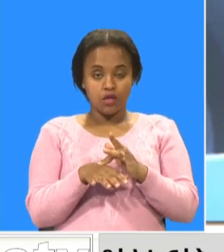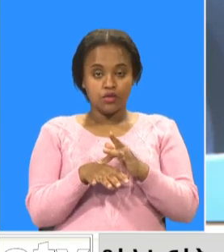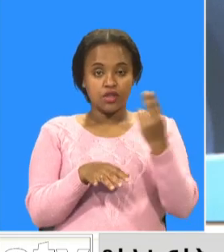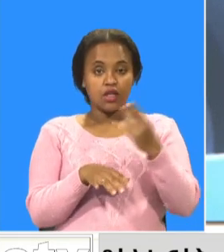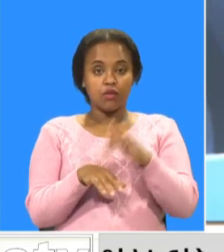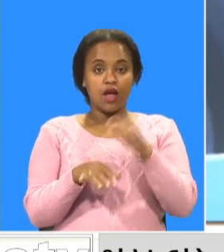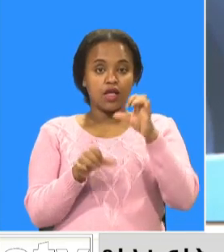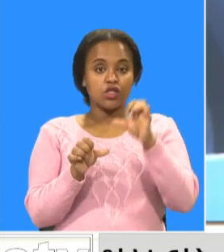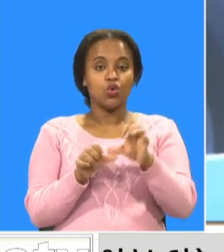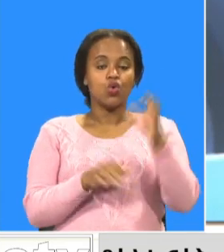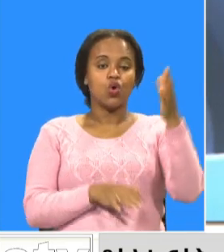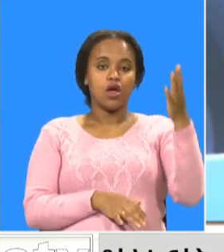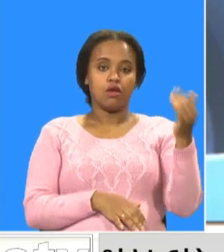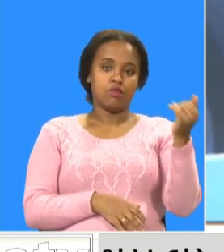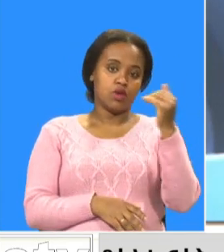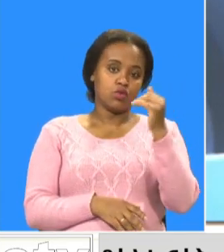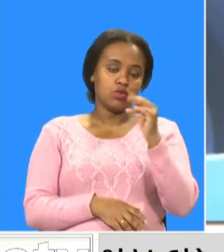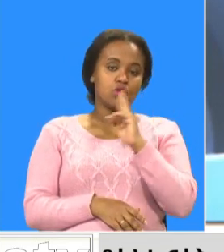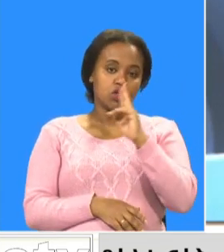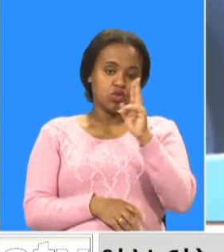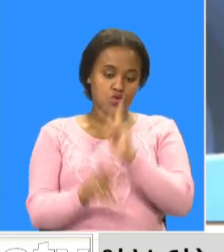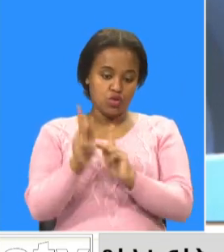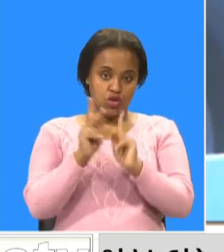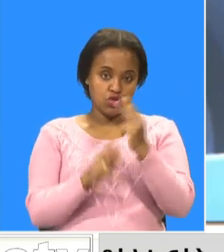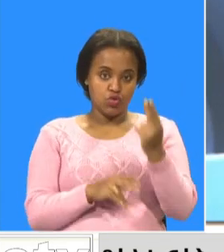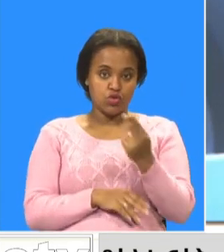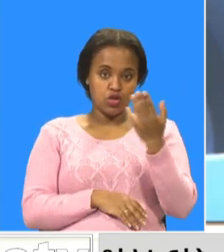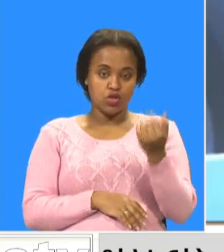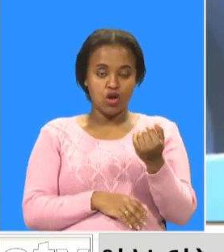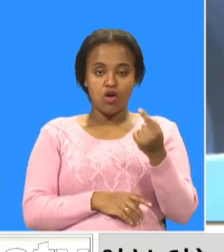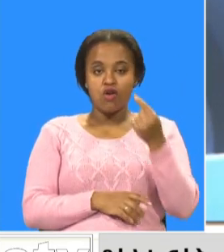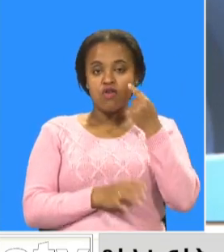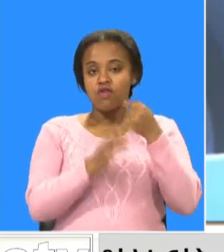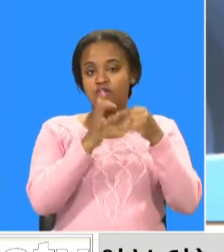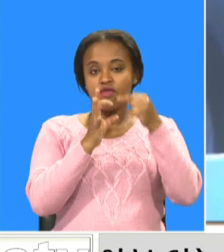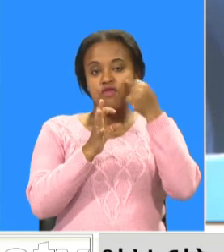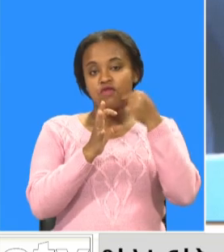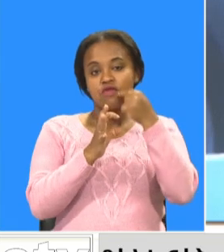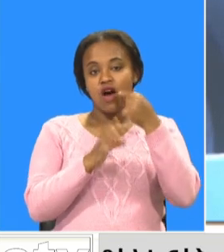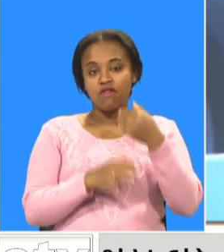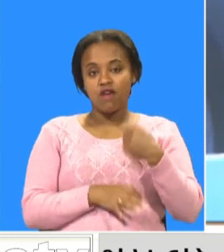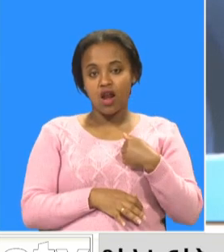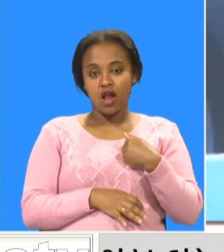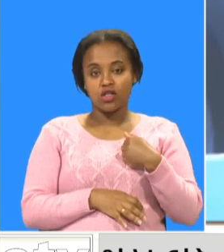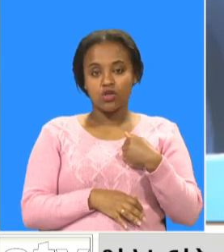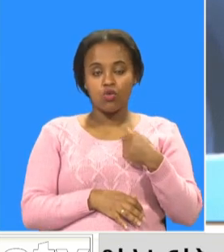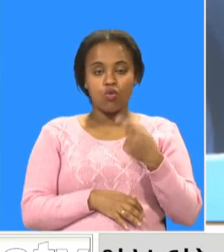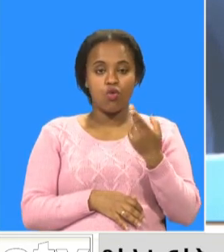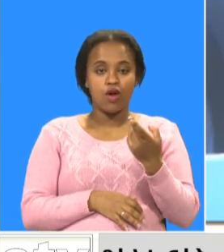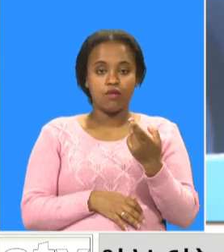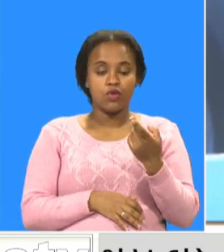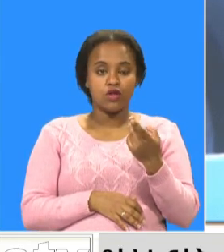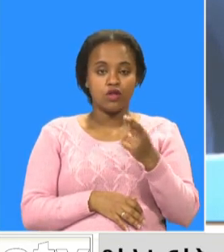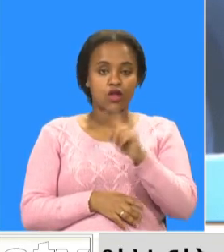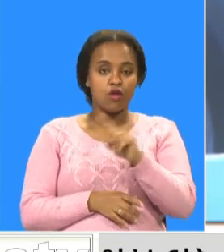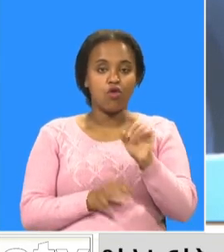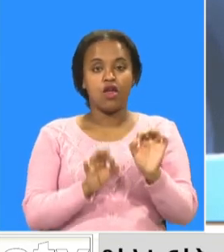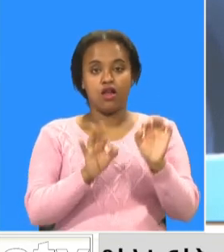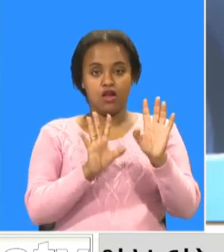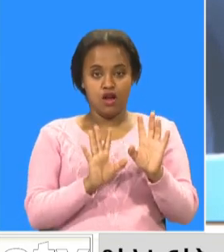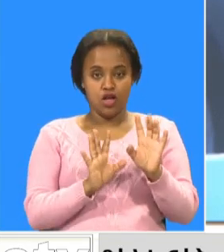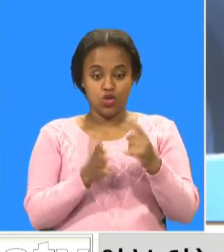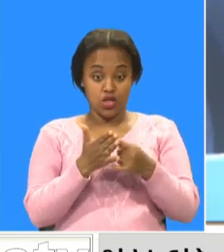ዘርፍ አጠቃላይ ህብረተሰቡን ሲጠቀምባቸው የነበረው ቫልቭ የተገጠመላቸውም ይሁን ቫልቭ የሌላቸው N95 የሚባሉት